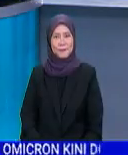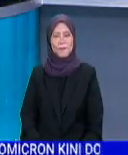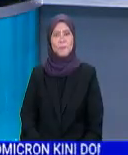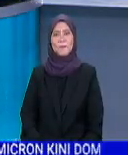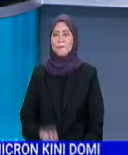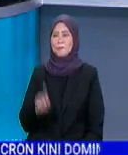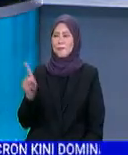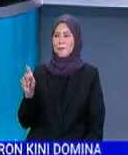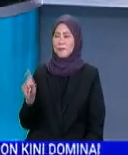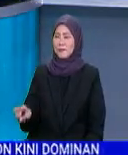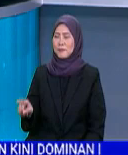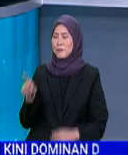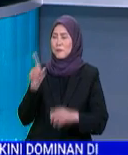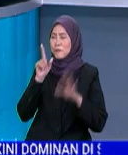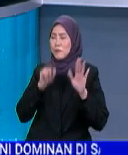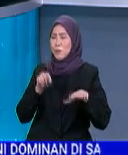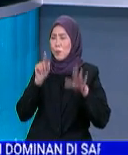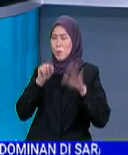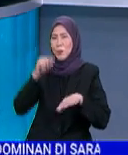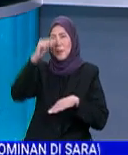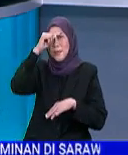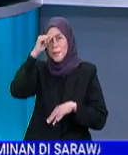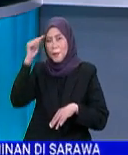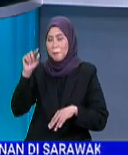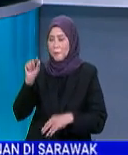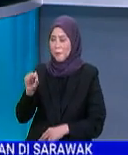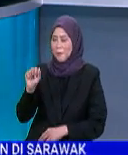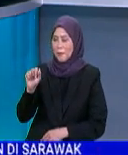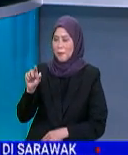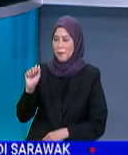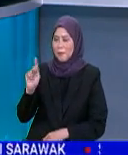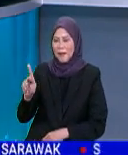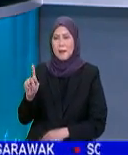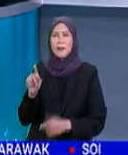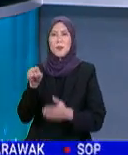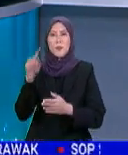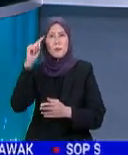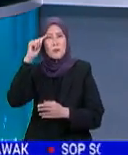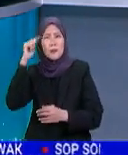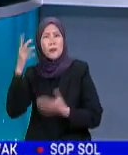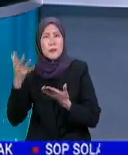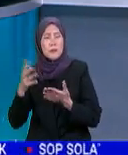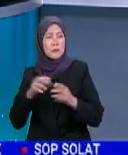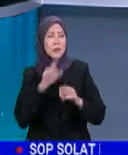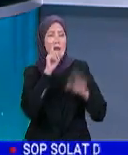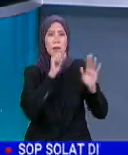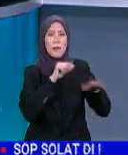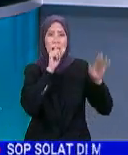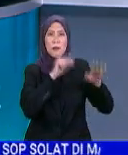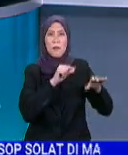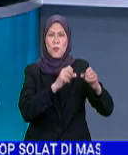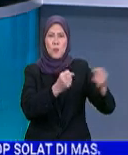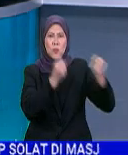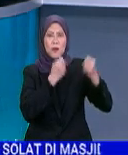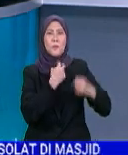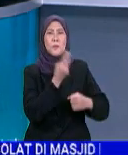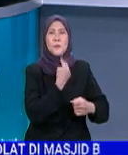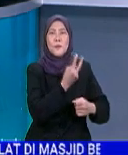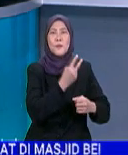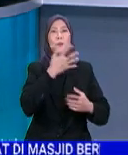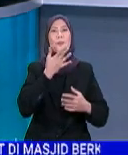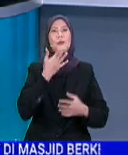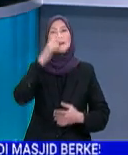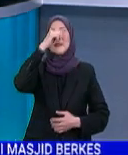Baik Hazel, kalau sebut burung gagak, apa yang Hazel dapat bayangkan? Burung gagak ni bunyinya kuat dan berwarna hitam.